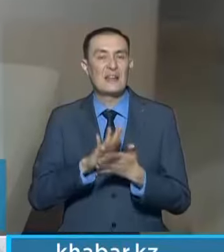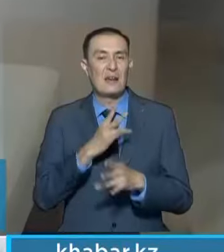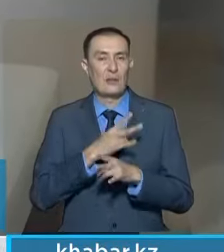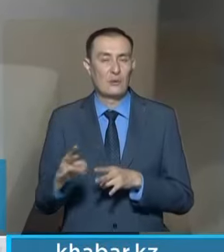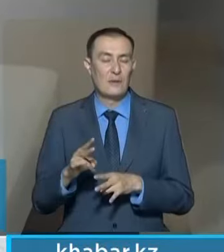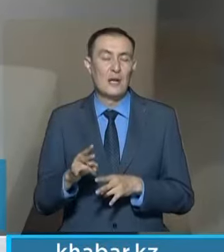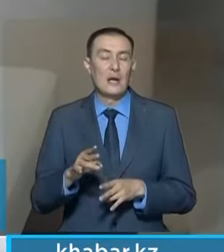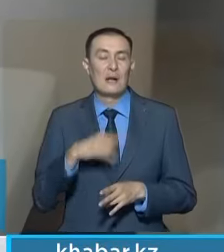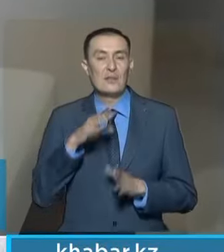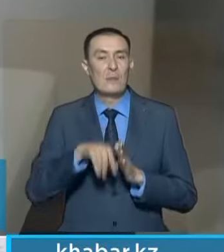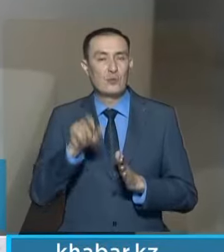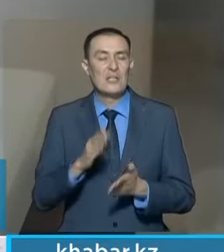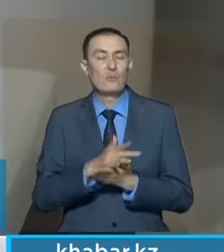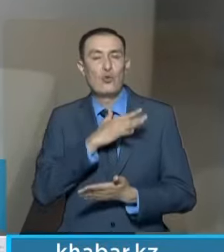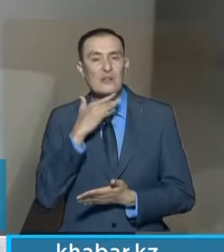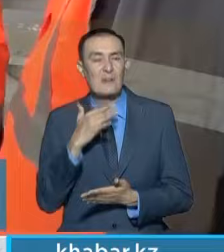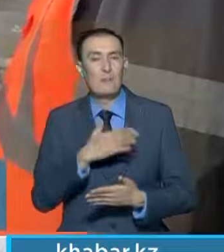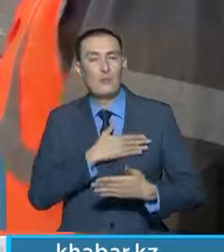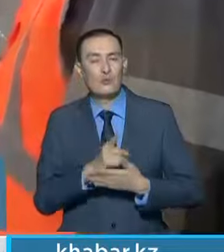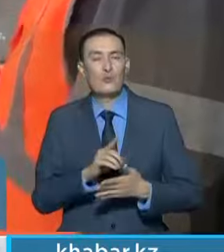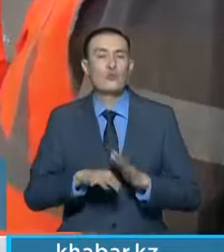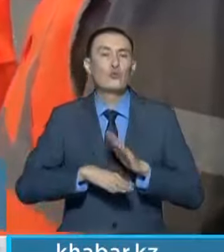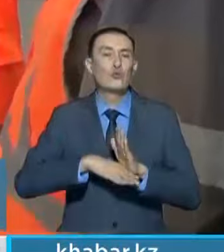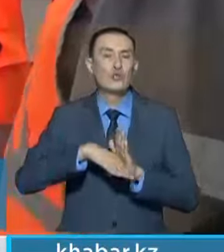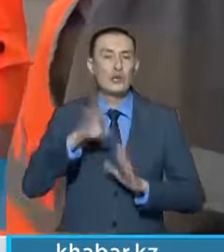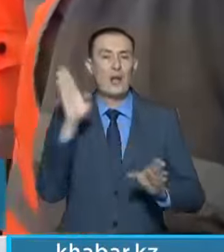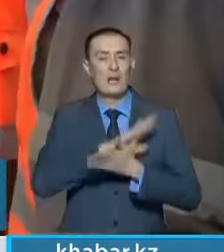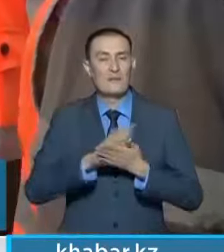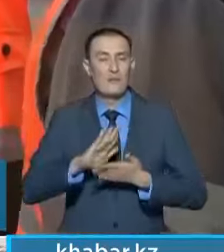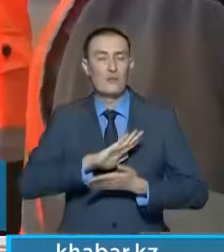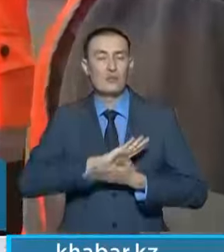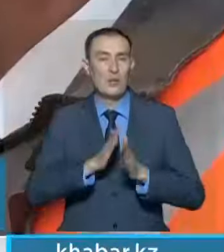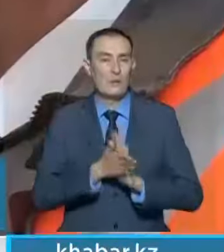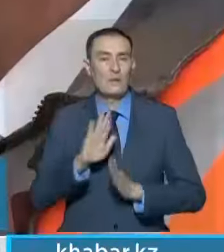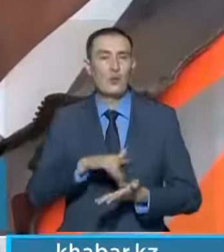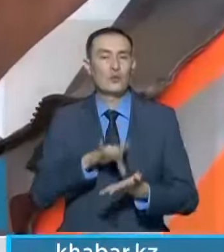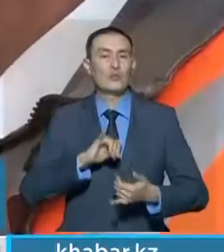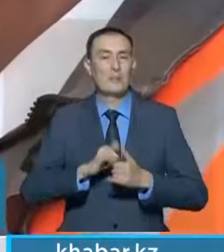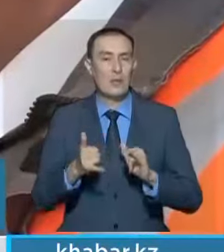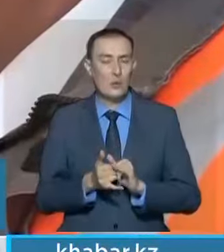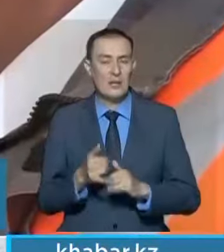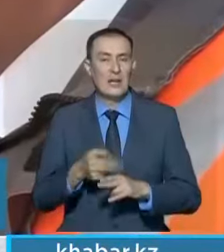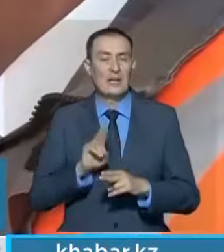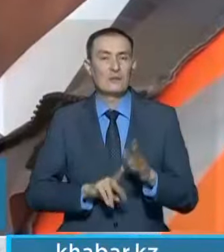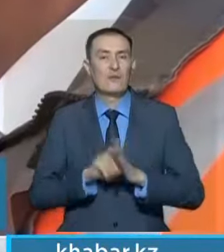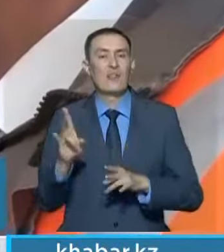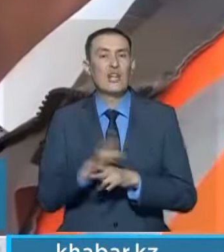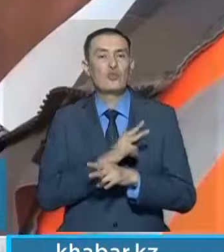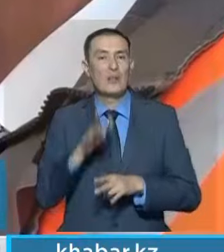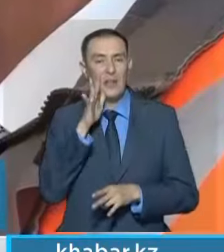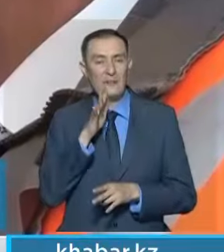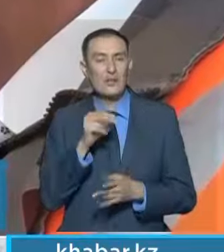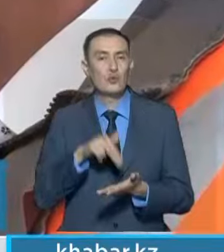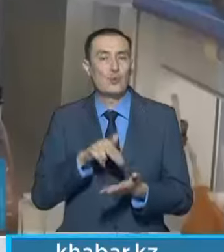словам депутатов, существует множество инициатив по улучшению экологической обстановки Усть-Каменогорска. Один из них – введение ночного тарифа